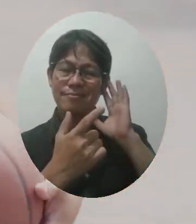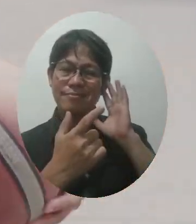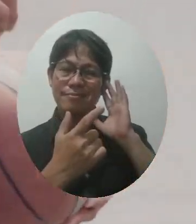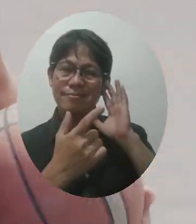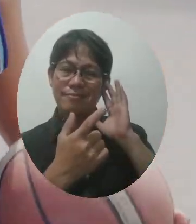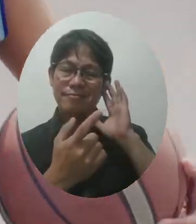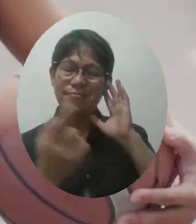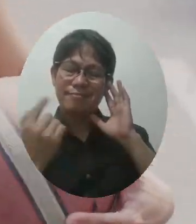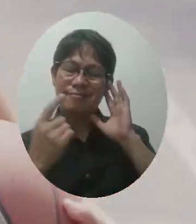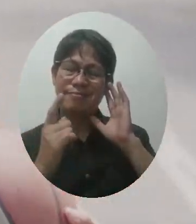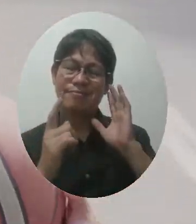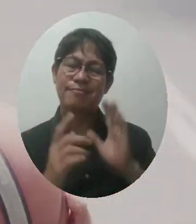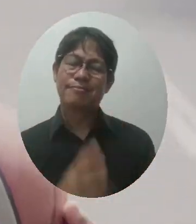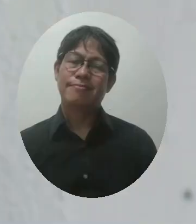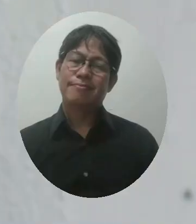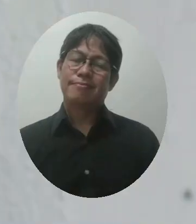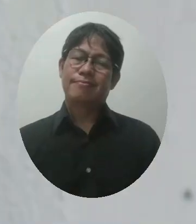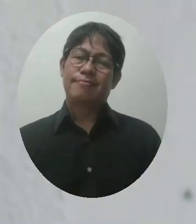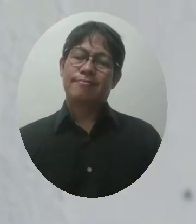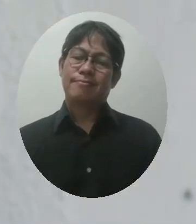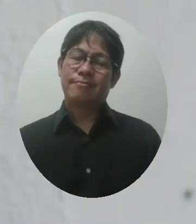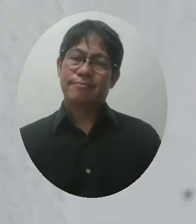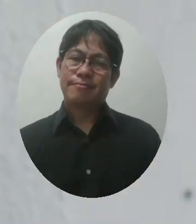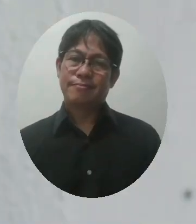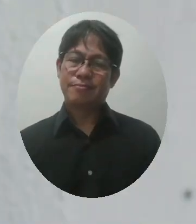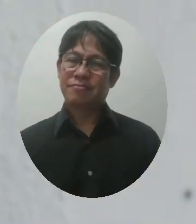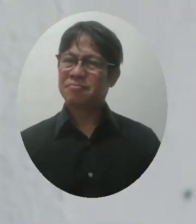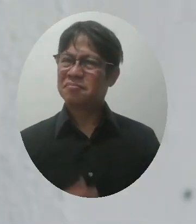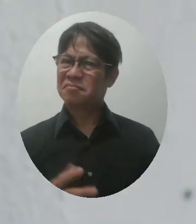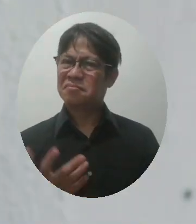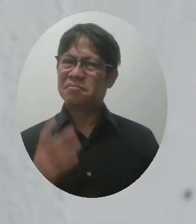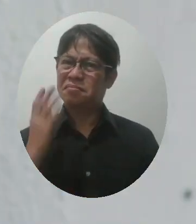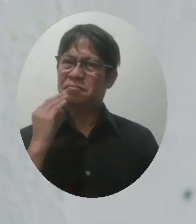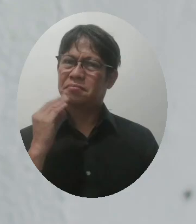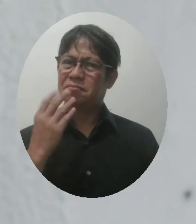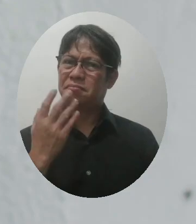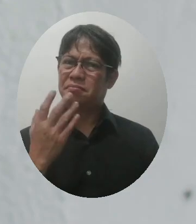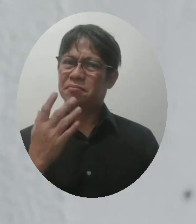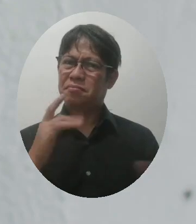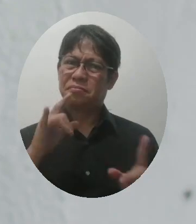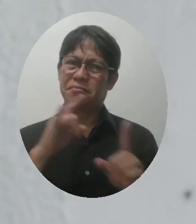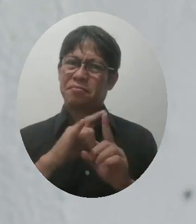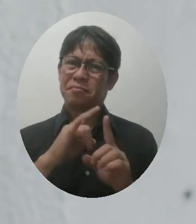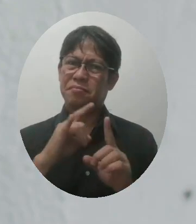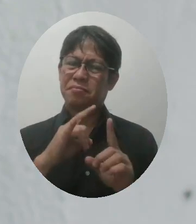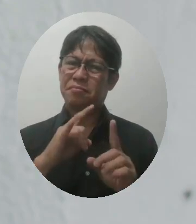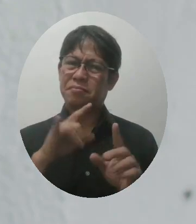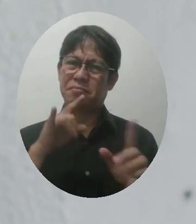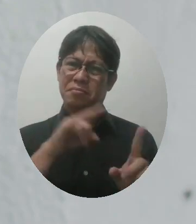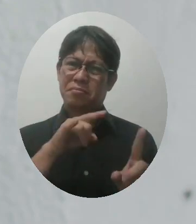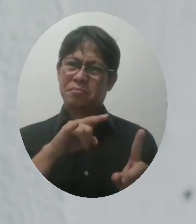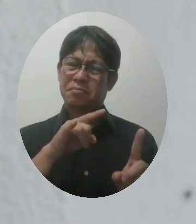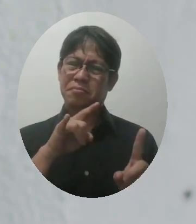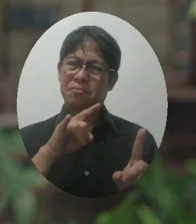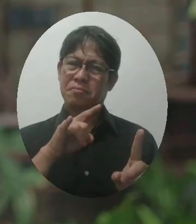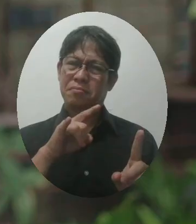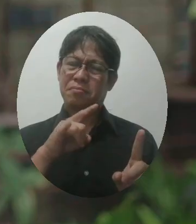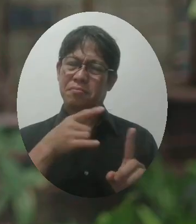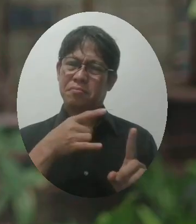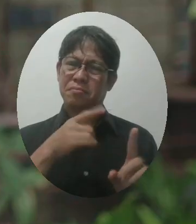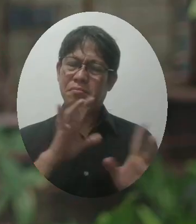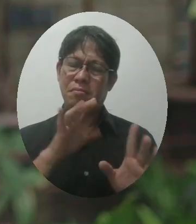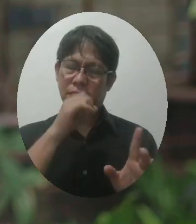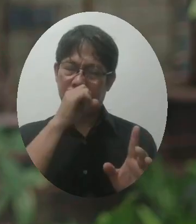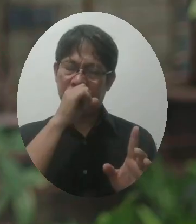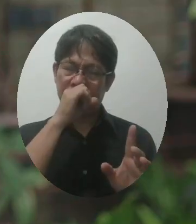Wala naman siyang na-encounter na any bullying sa school or ano, dahil yung batang yun, napaka-independent. Believe